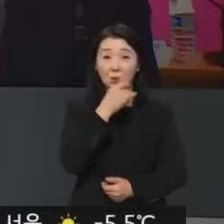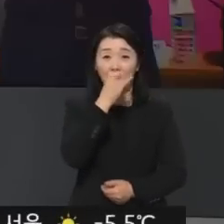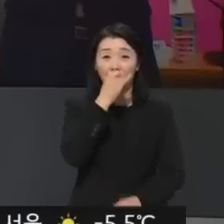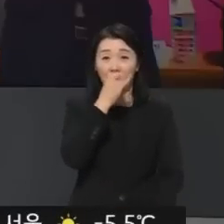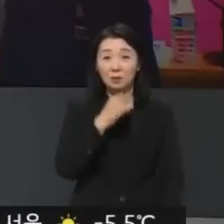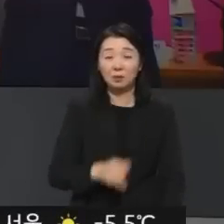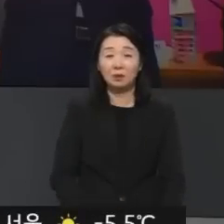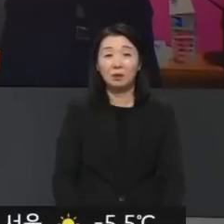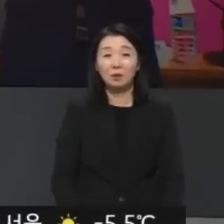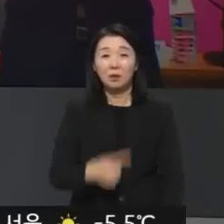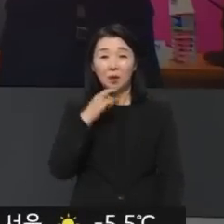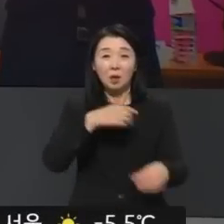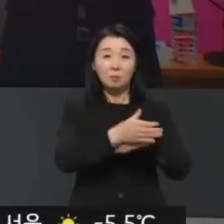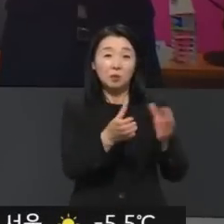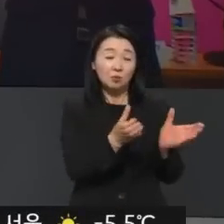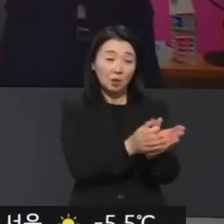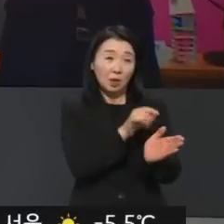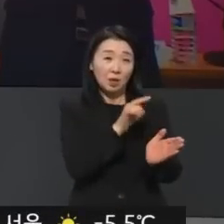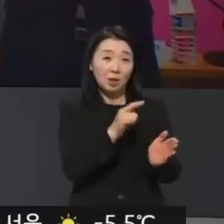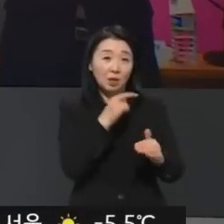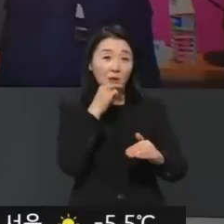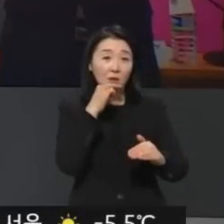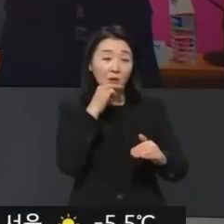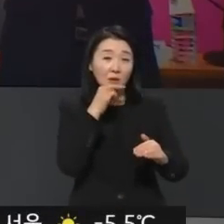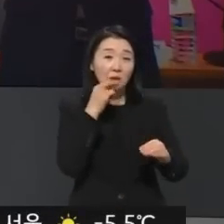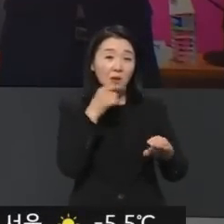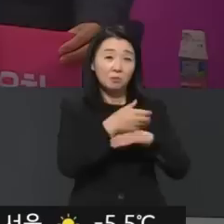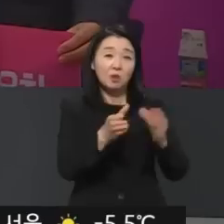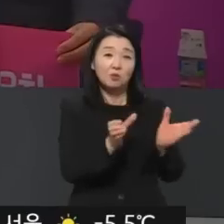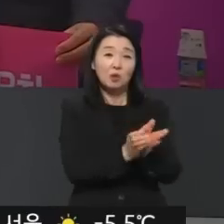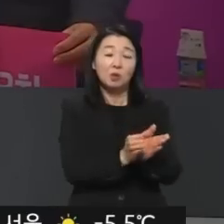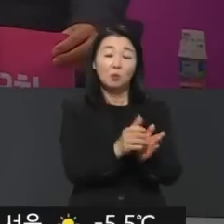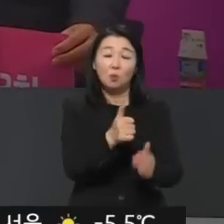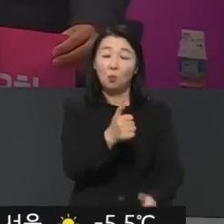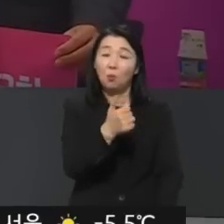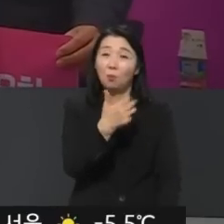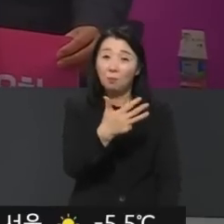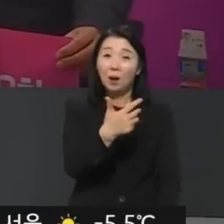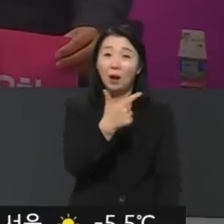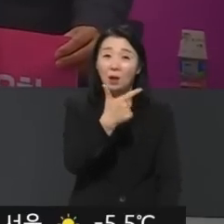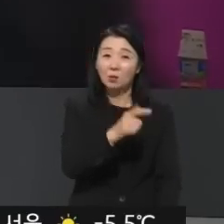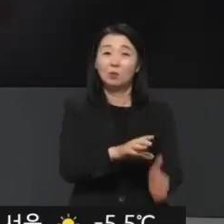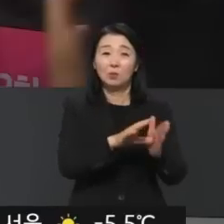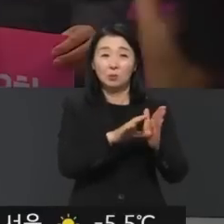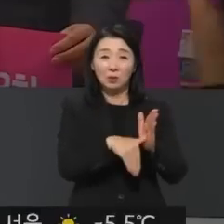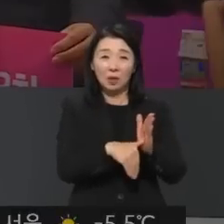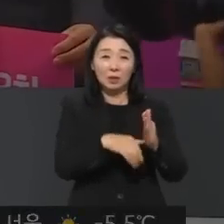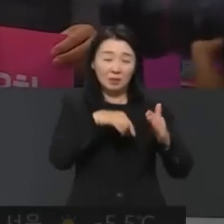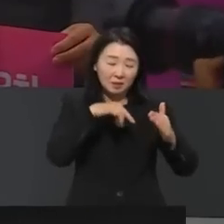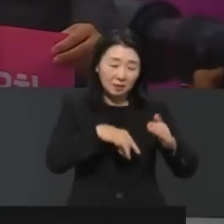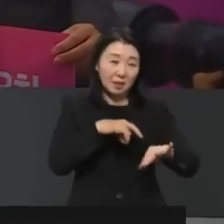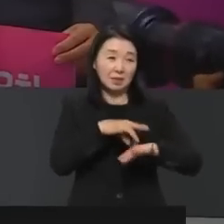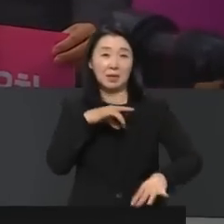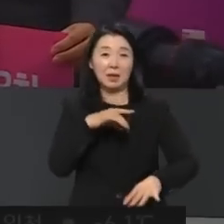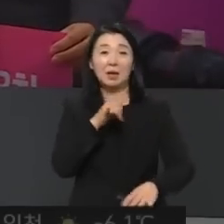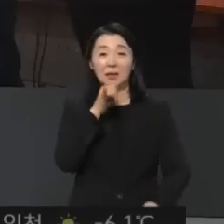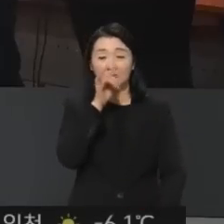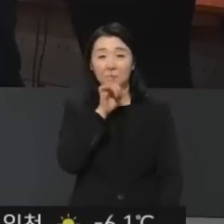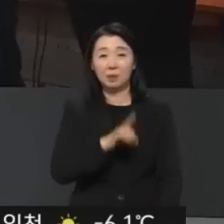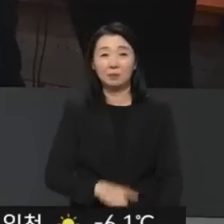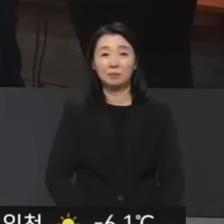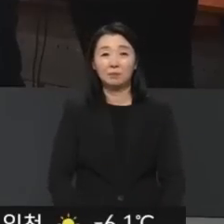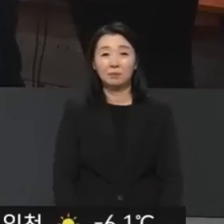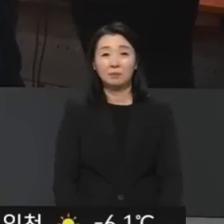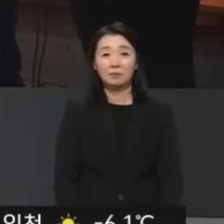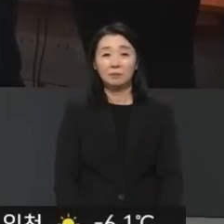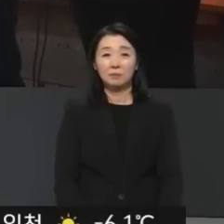프레임 들고 나온 민주당을 향해서 민주당과 좌파 586세대는 골수 깊숙이까지 그런 생각을 품고 있다고 한